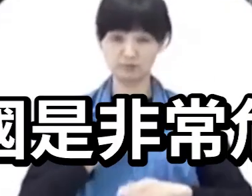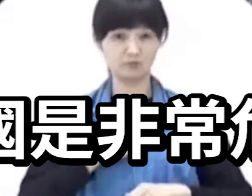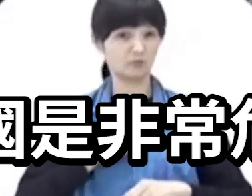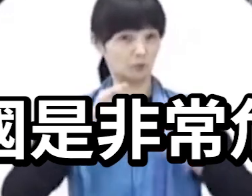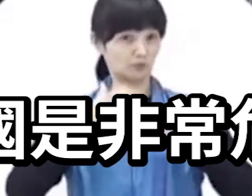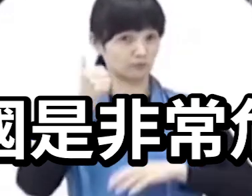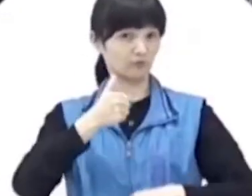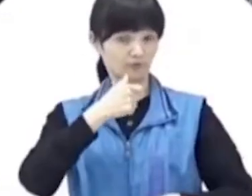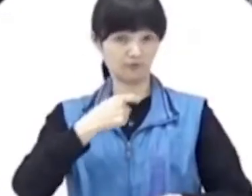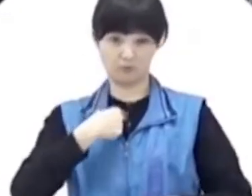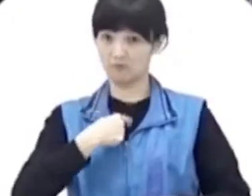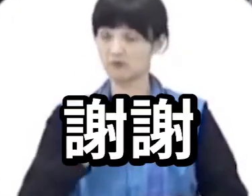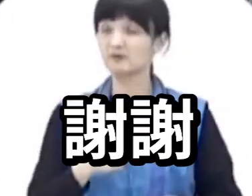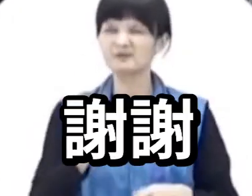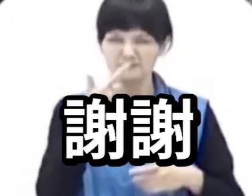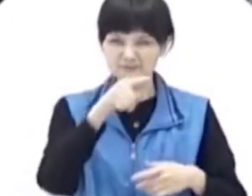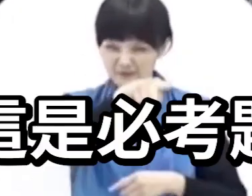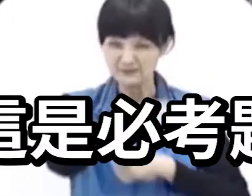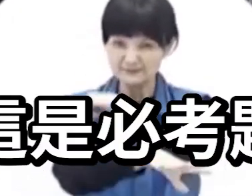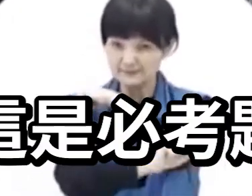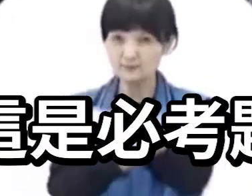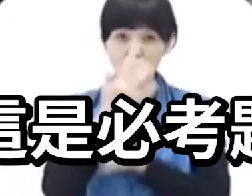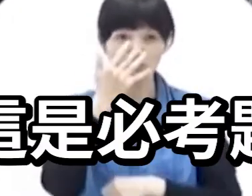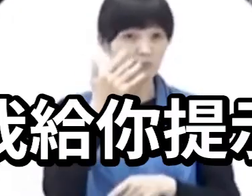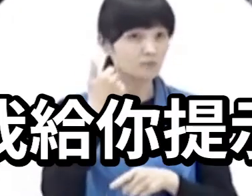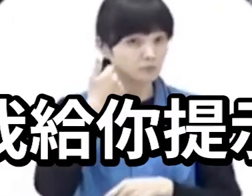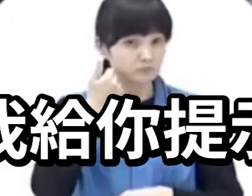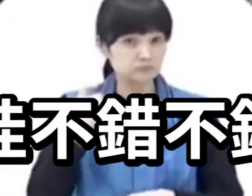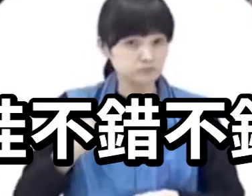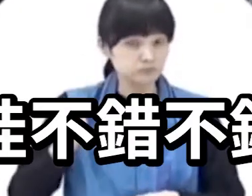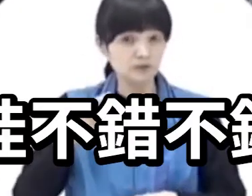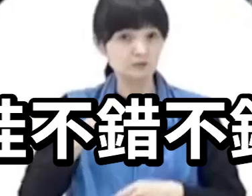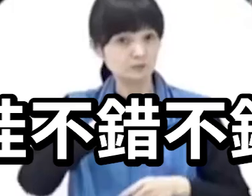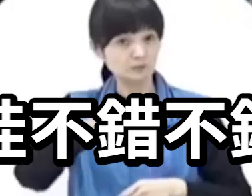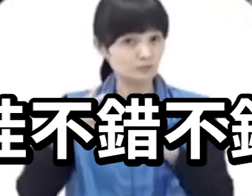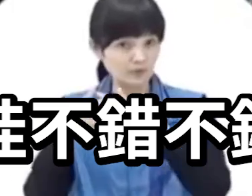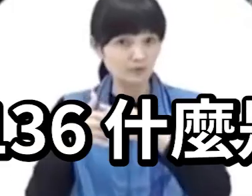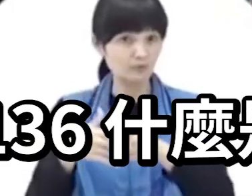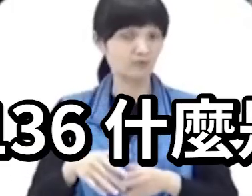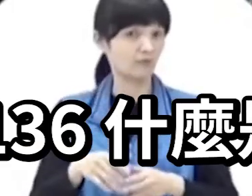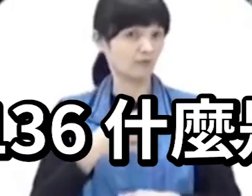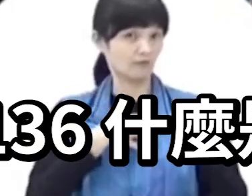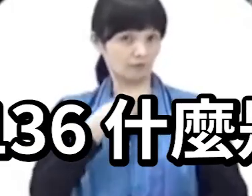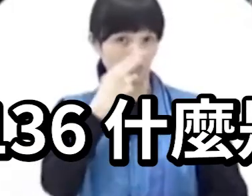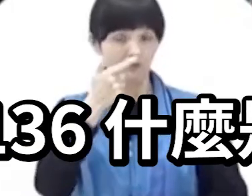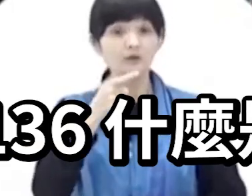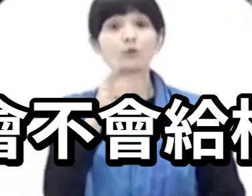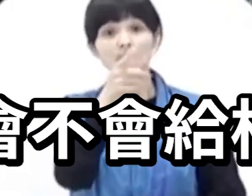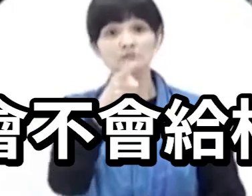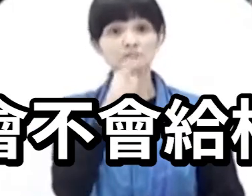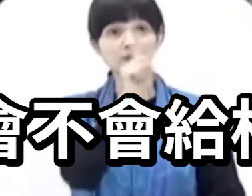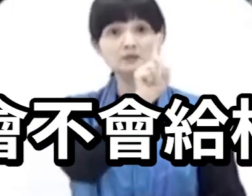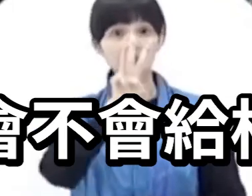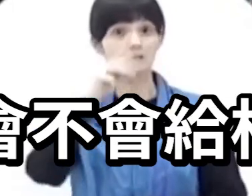了解，去美国是非常危险的。 谢谢。 这是必考题，我给你提示。 哇。不错不错， 市长136，什么是136？